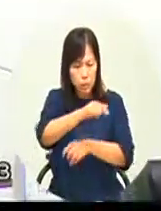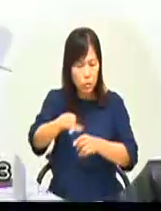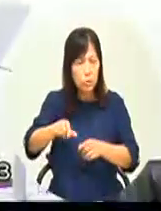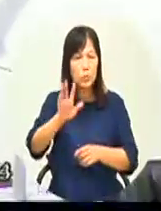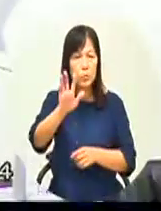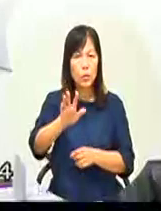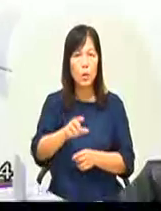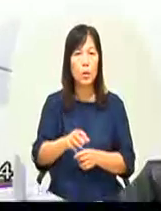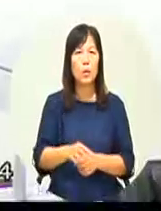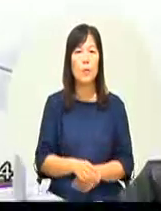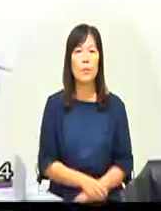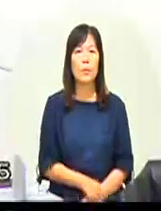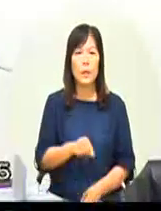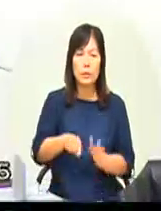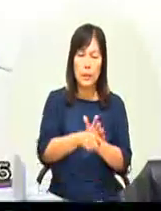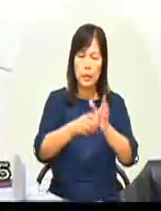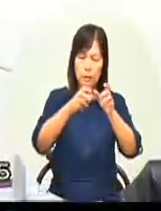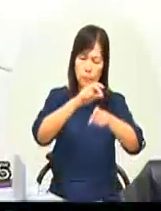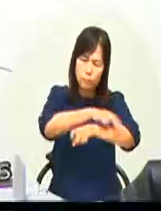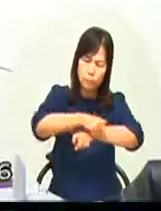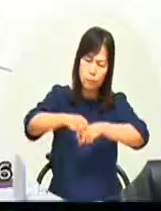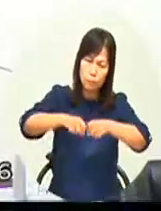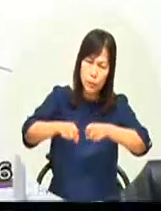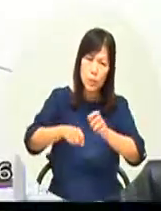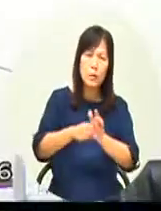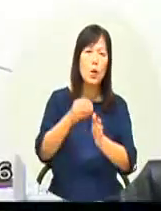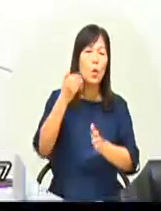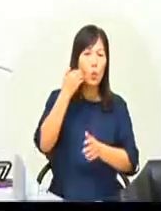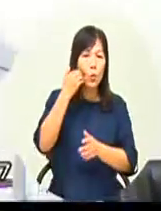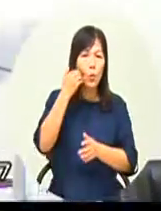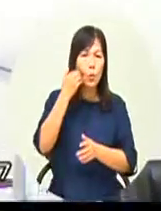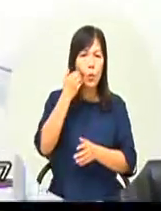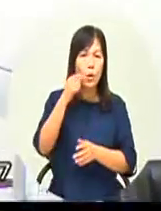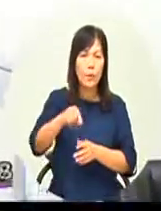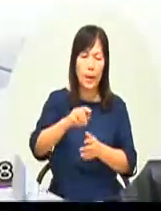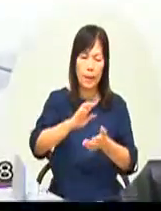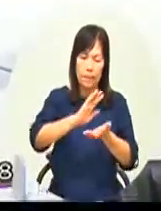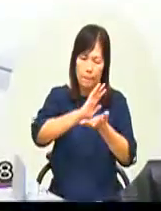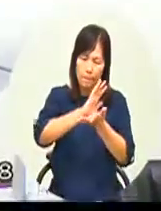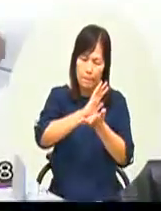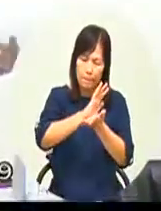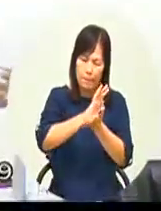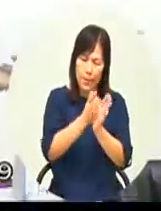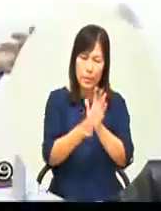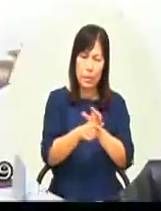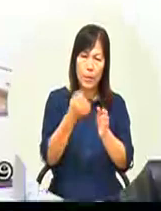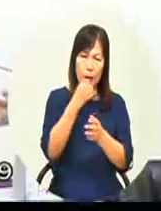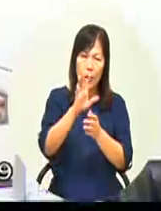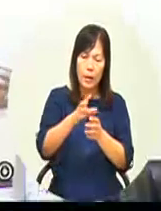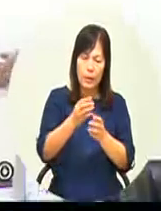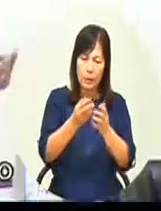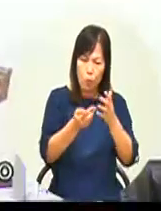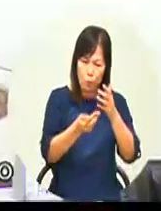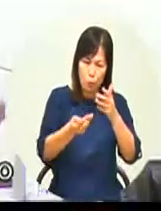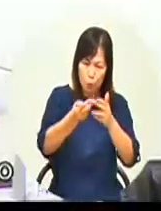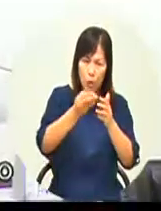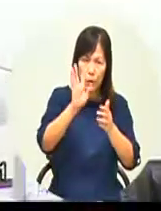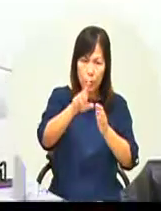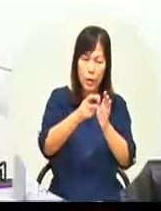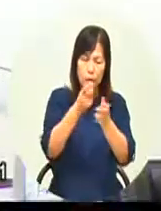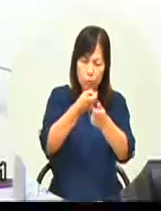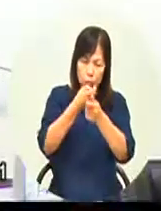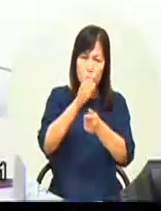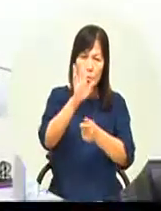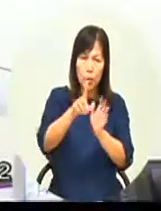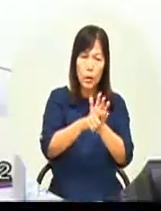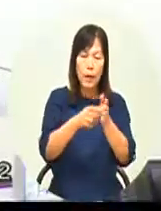的一个设计，我们如何去把它好好的把它的这个 CP 值把它拉高，能够好好的让我们所